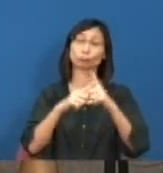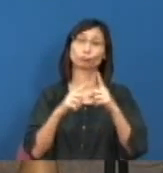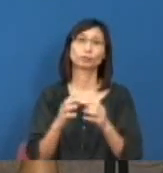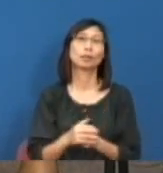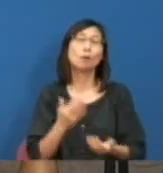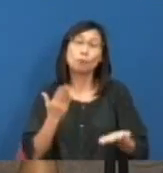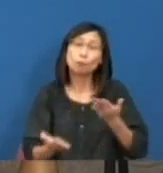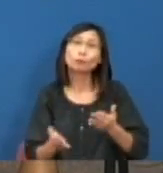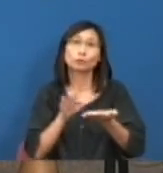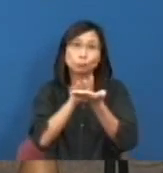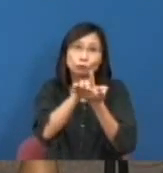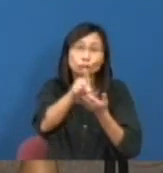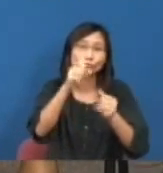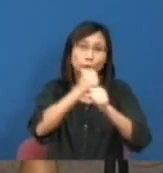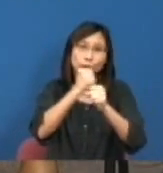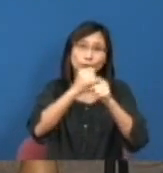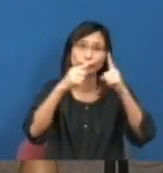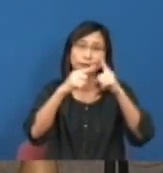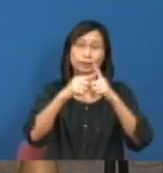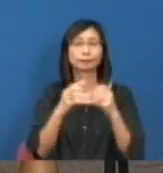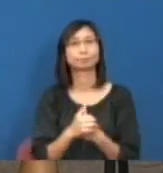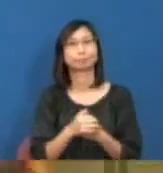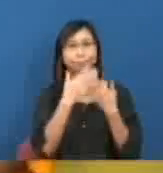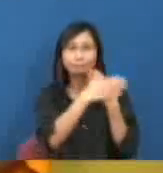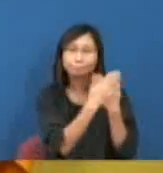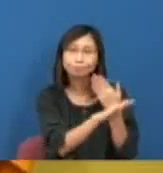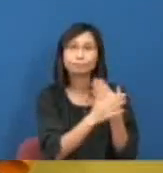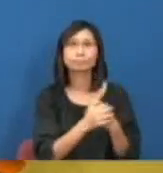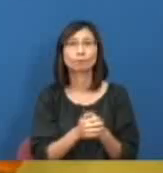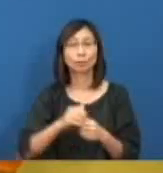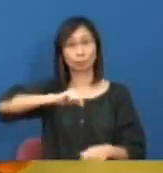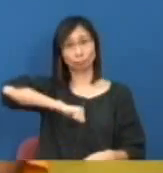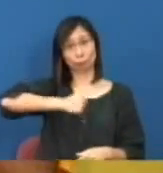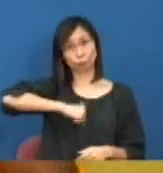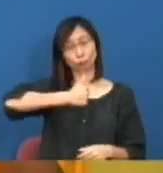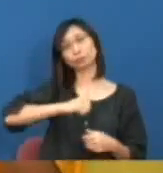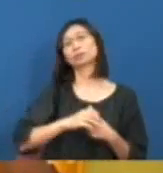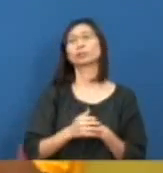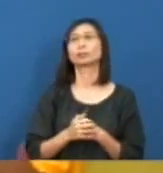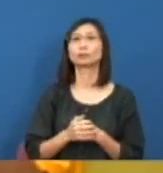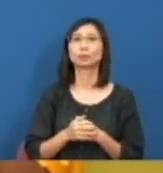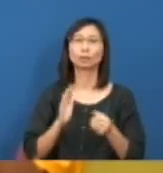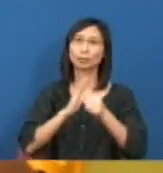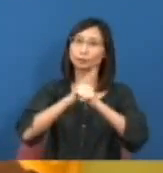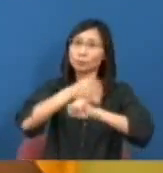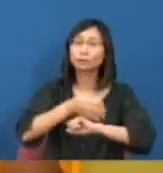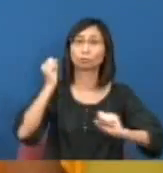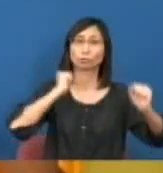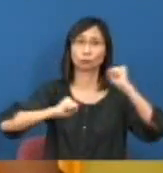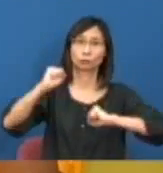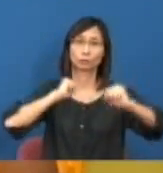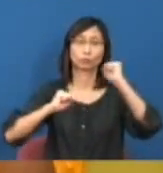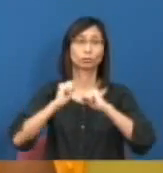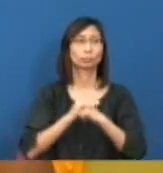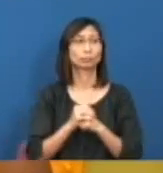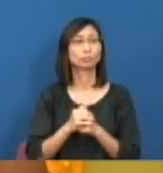專業人士啦，係嘛？ 咁當然，其實除咗係專業人士本身老師嗰部分之外，其實即係社運嗰部分啊，即